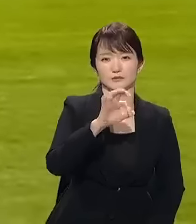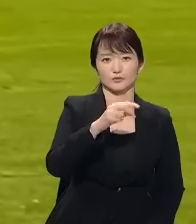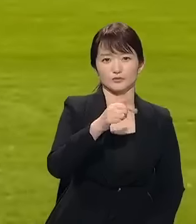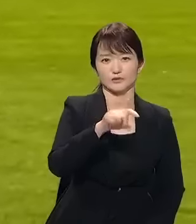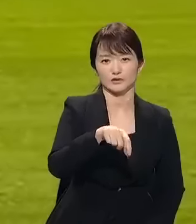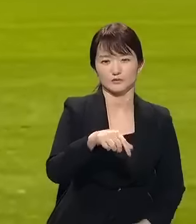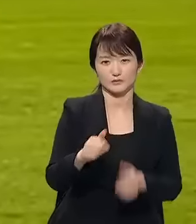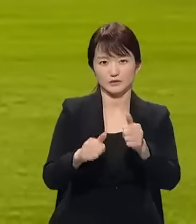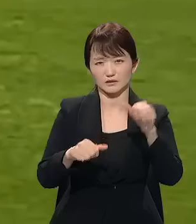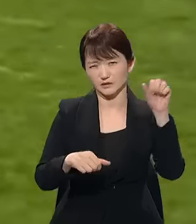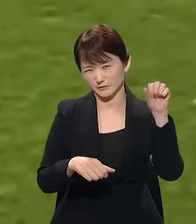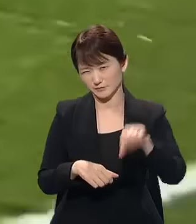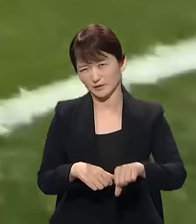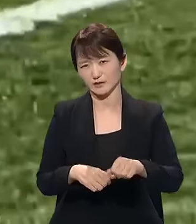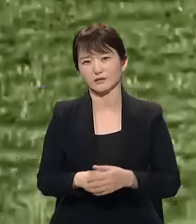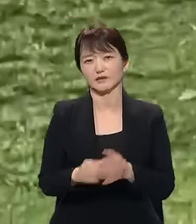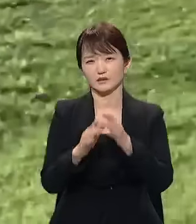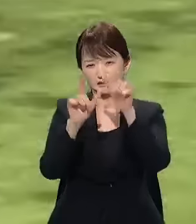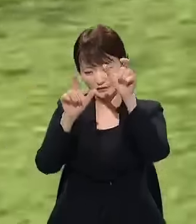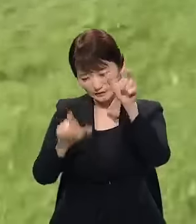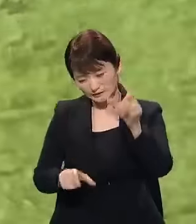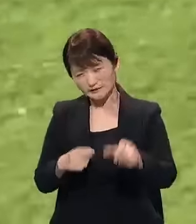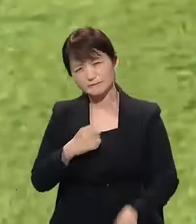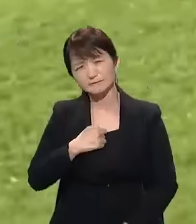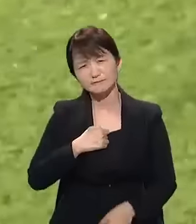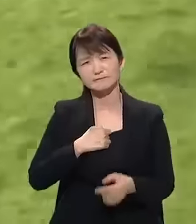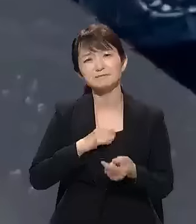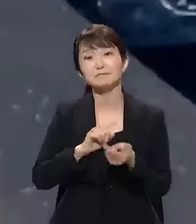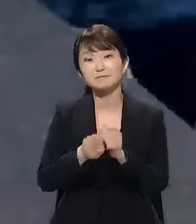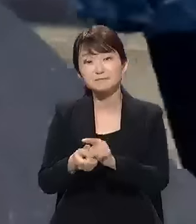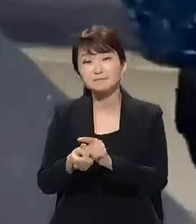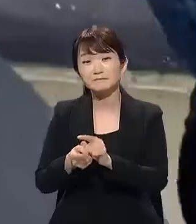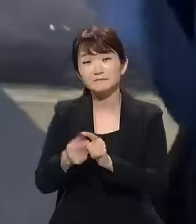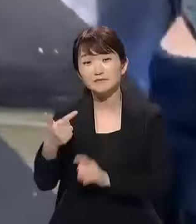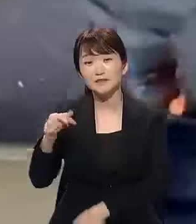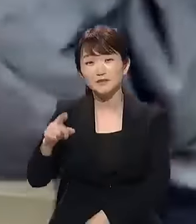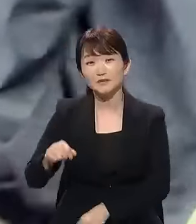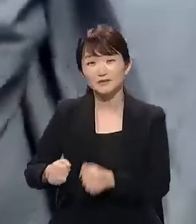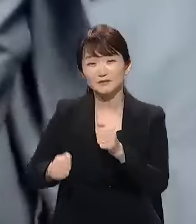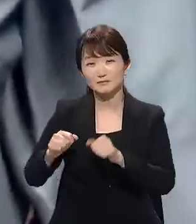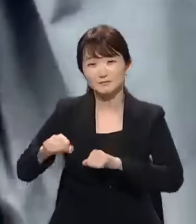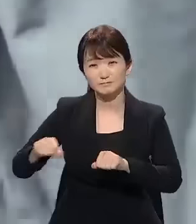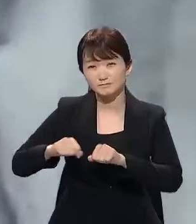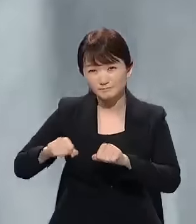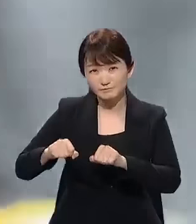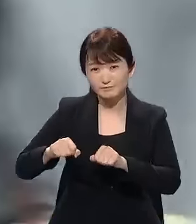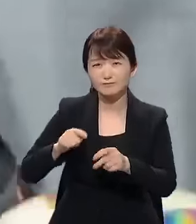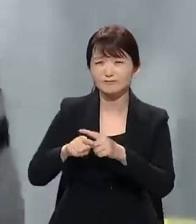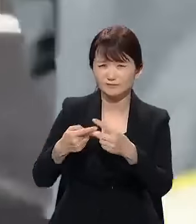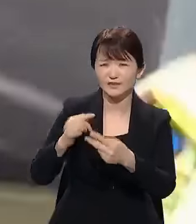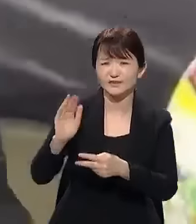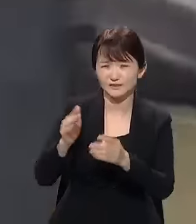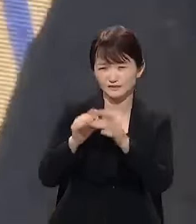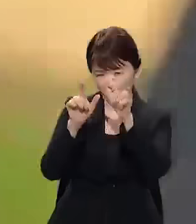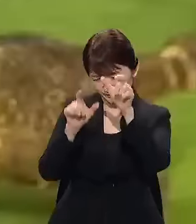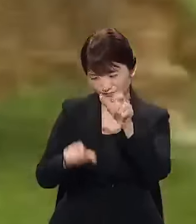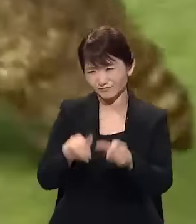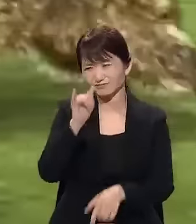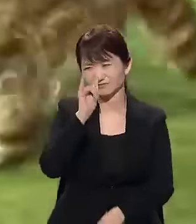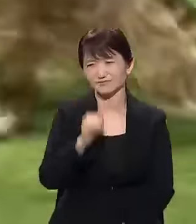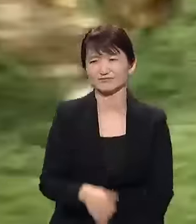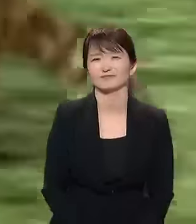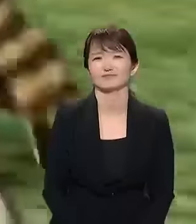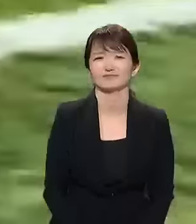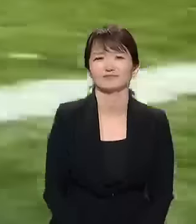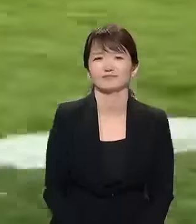이날 경기에서 패배했습니다. 누리꾼들은 답답해서 대신 뛰려던 거 아니냐 이러면서 이해간다는 반응을 보였습니다. 이해가